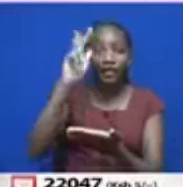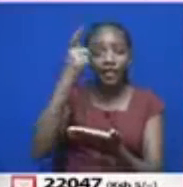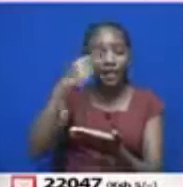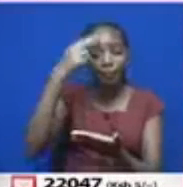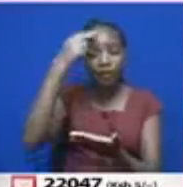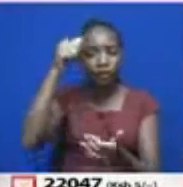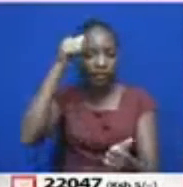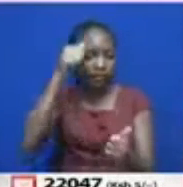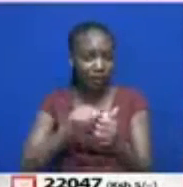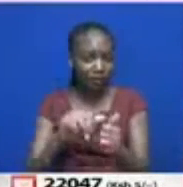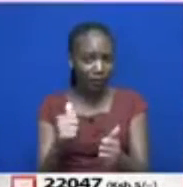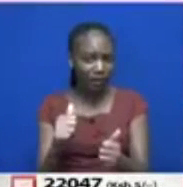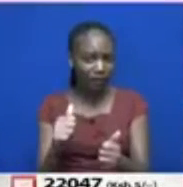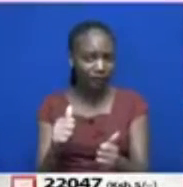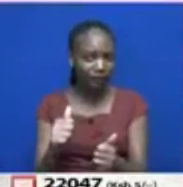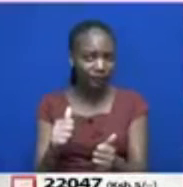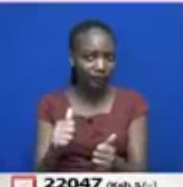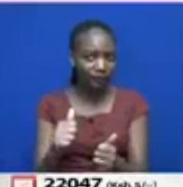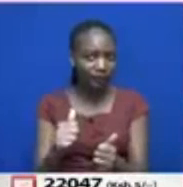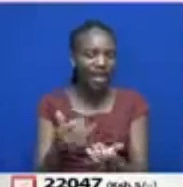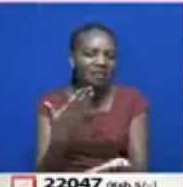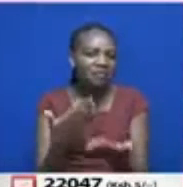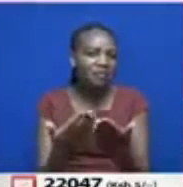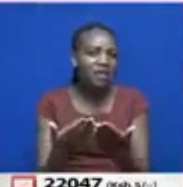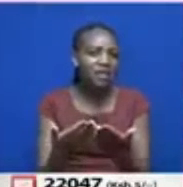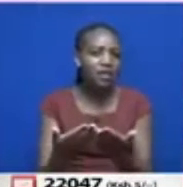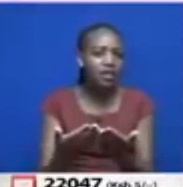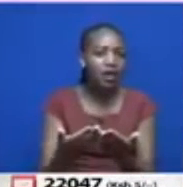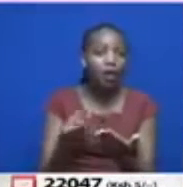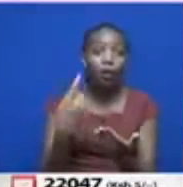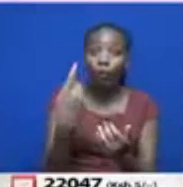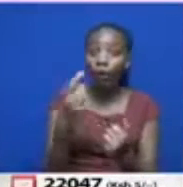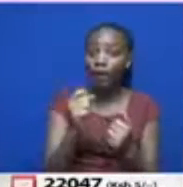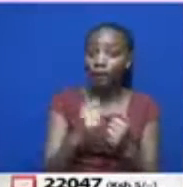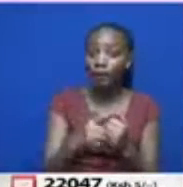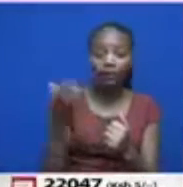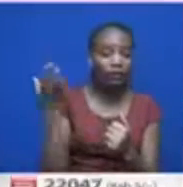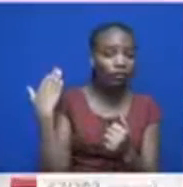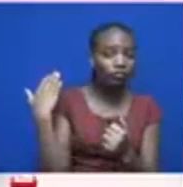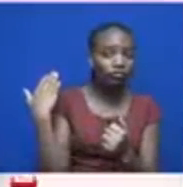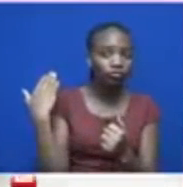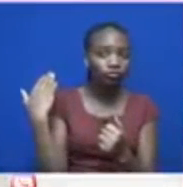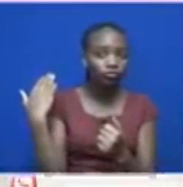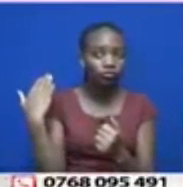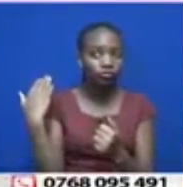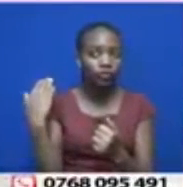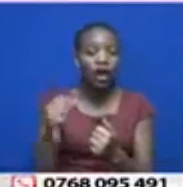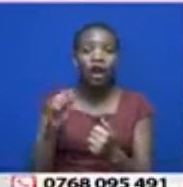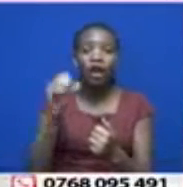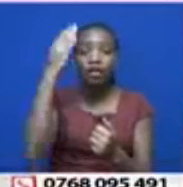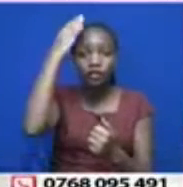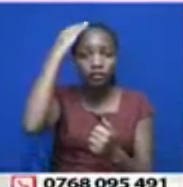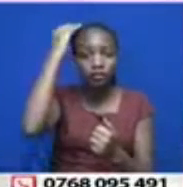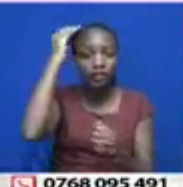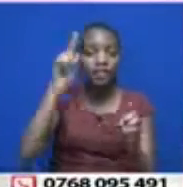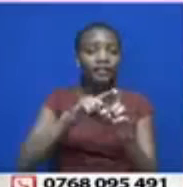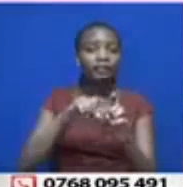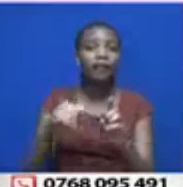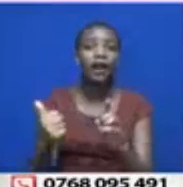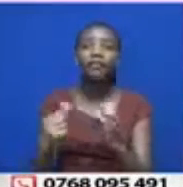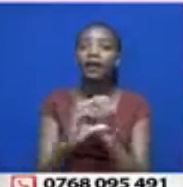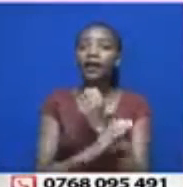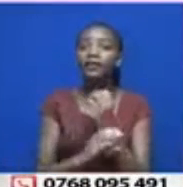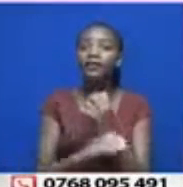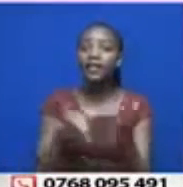ukikumbuka vizuri, karibia mwezi mmoja ambao umepita, nchi ya Somalia na zile nchi ambazo